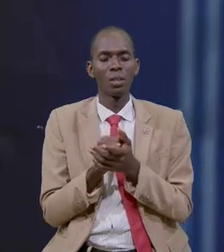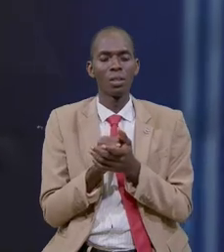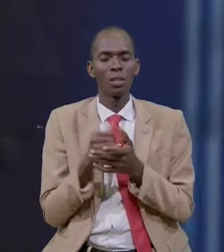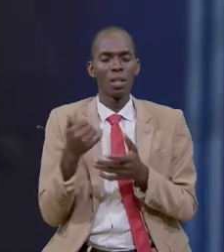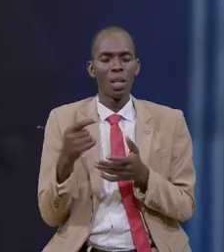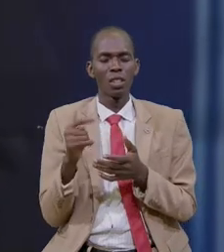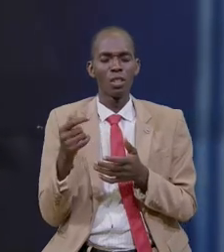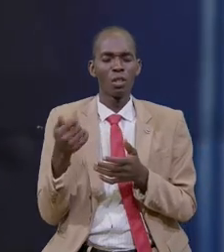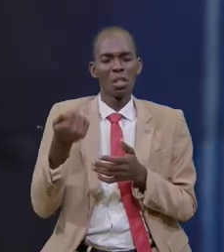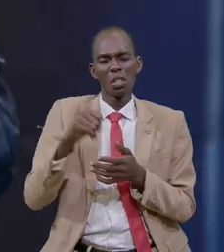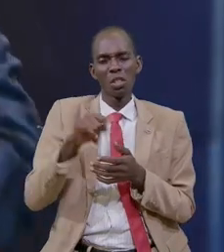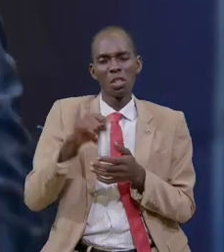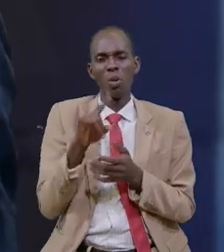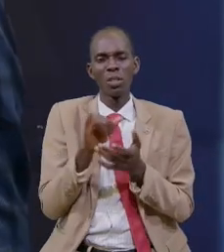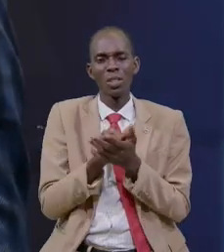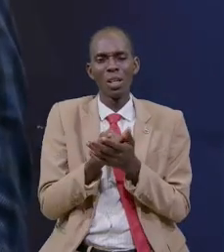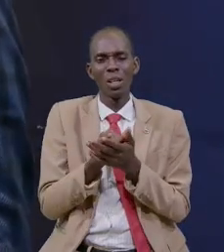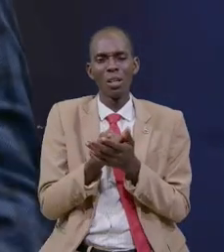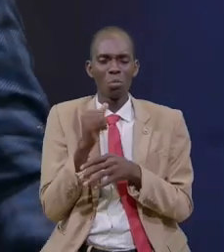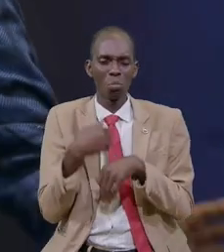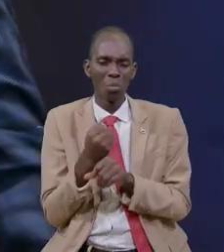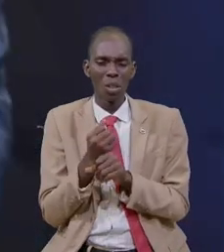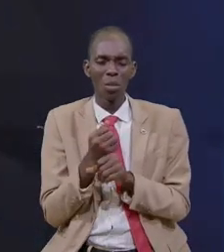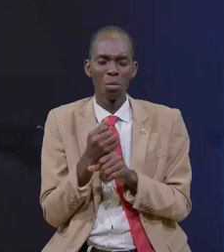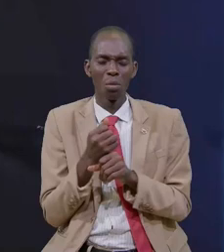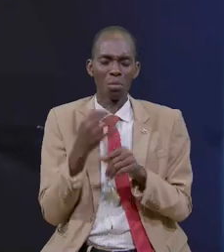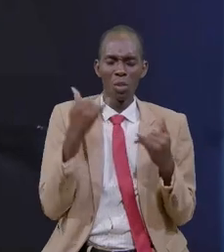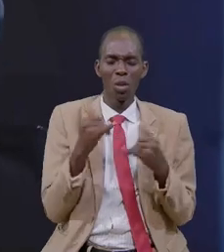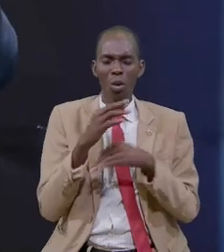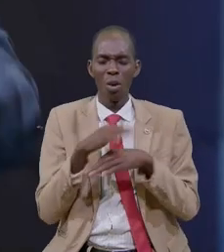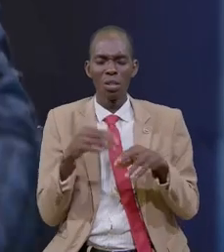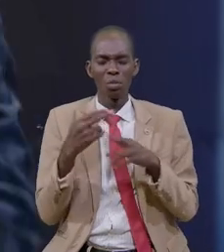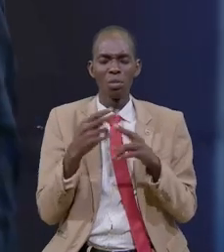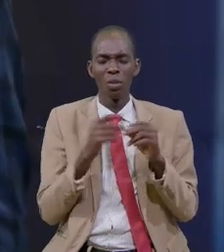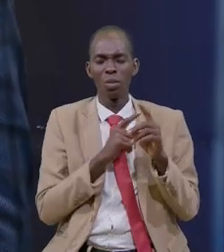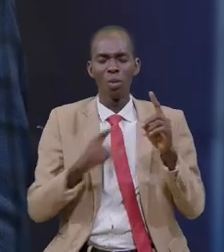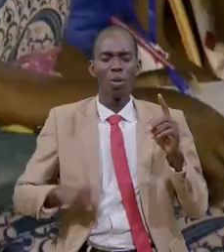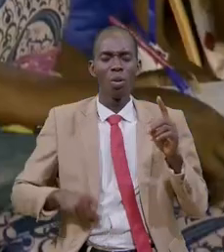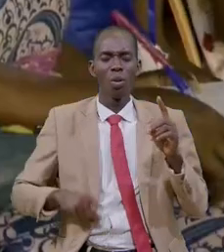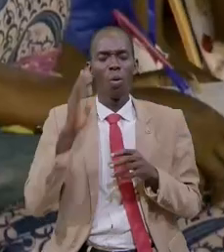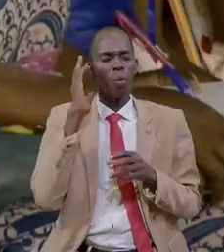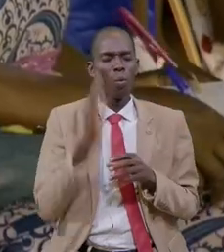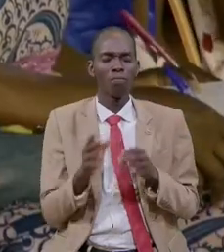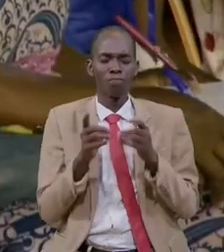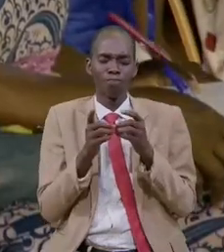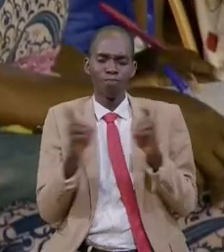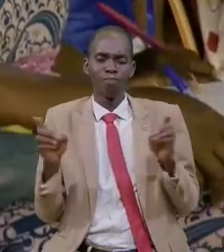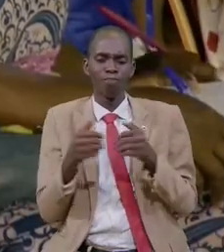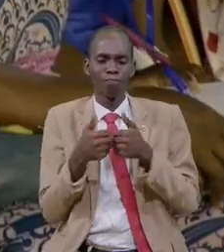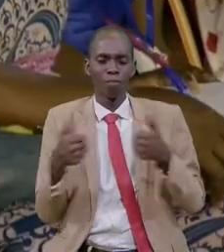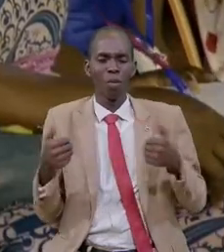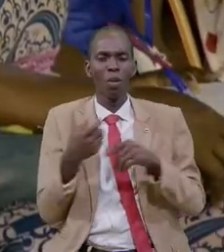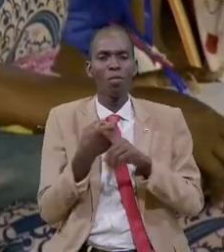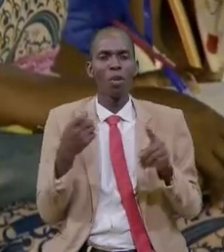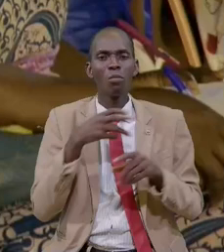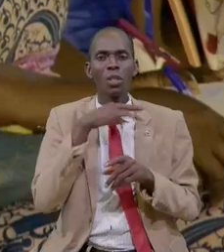Le Seigneur connaît ceux qui lui appartiennent et quiconque prononce le nom du Seigneur qui s'éloigne de l'iniquité. Ça, c'est